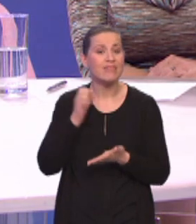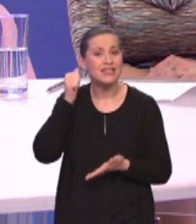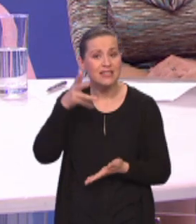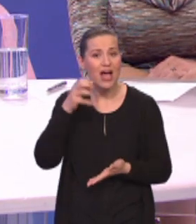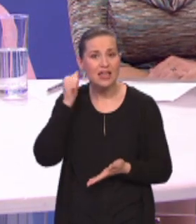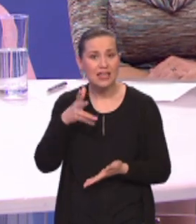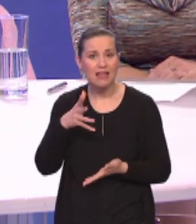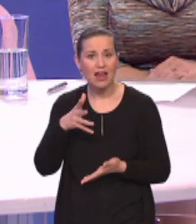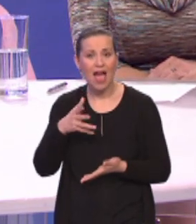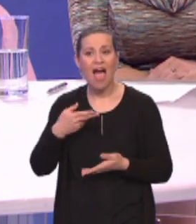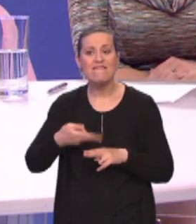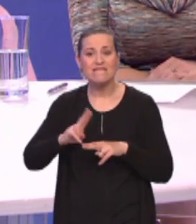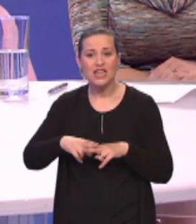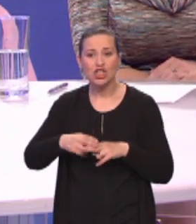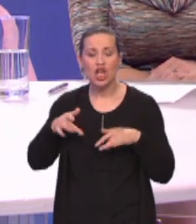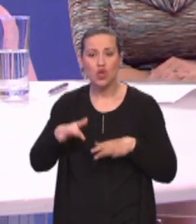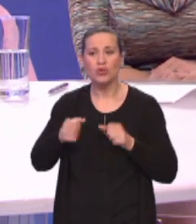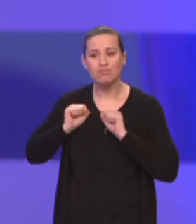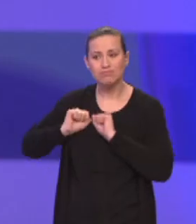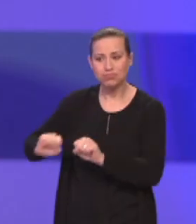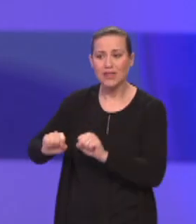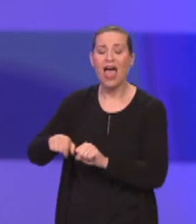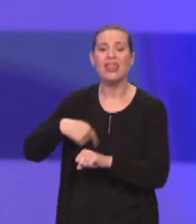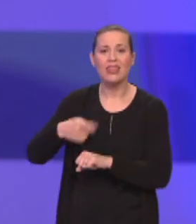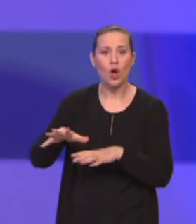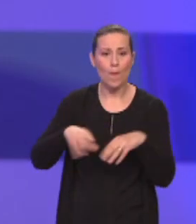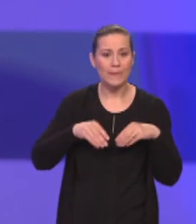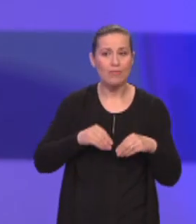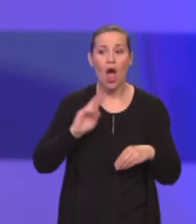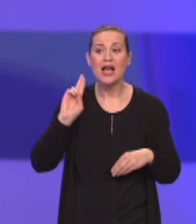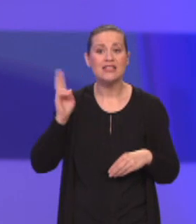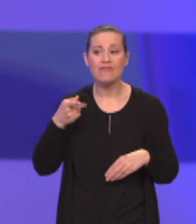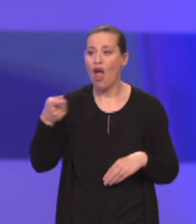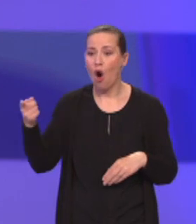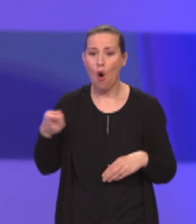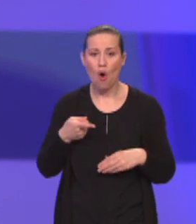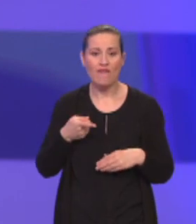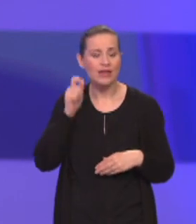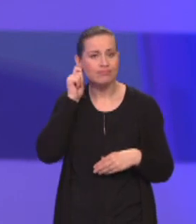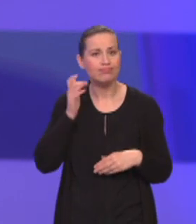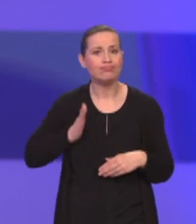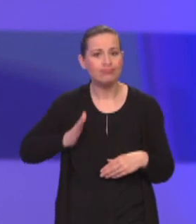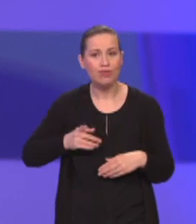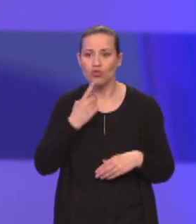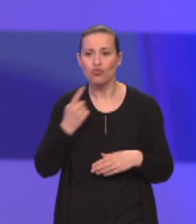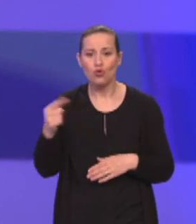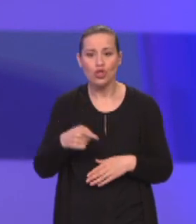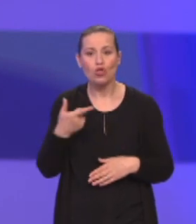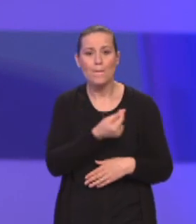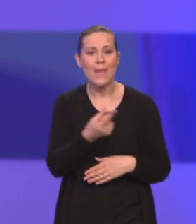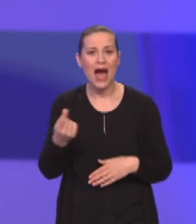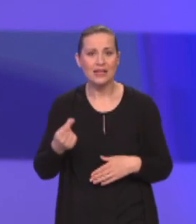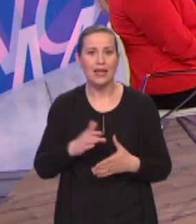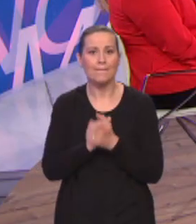odbijemo nego primimo. Sve ove sjajne dame koje su tu evo danas s nama, to su i naše partnerice i naše prijateljice udruge, gdje